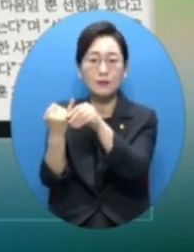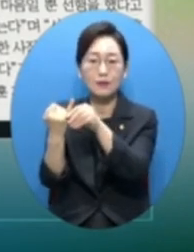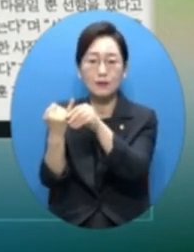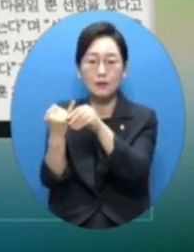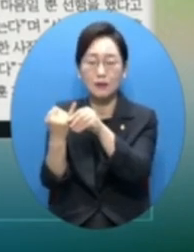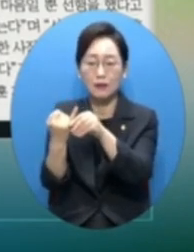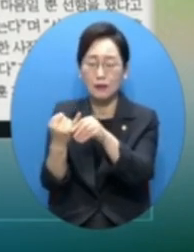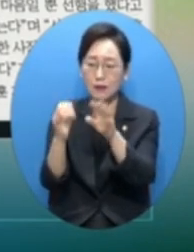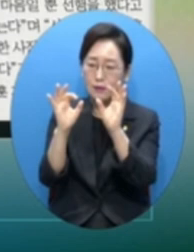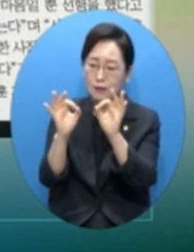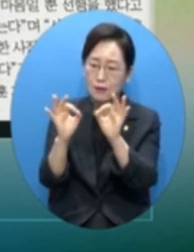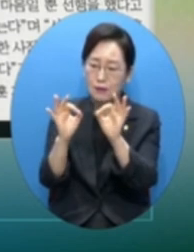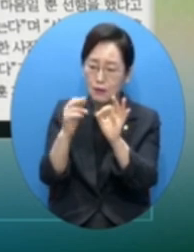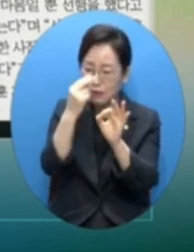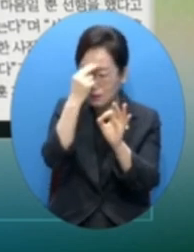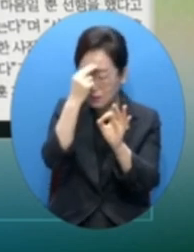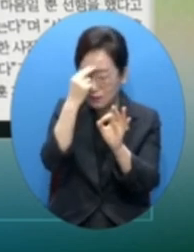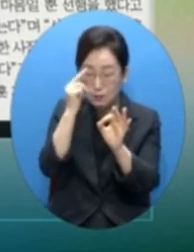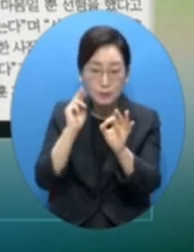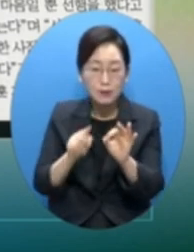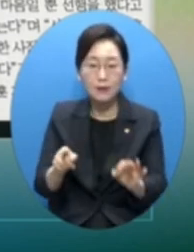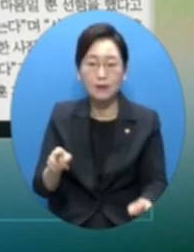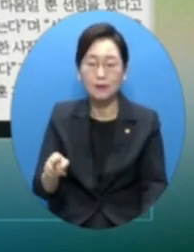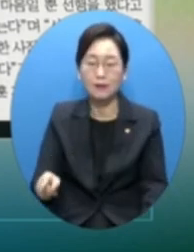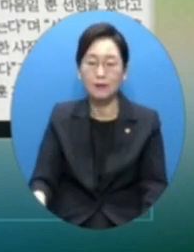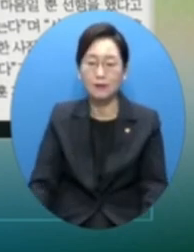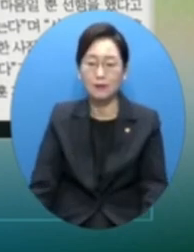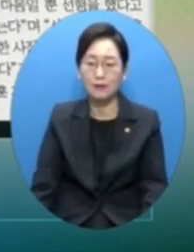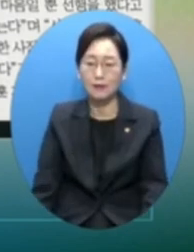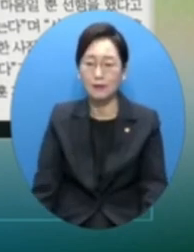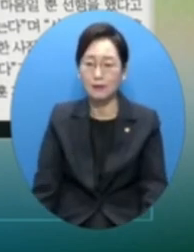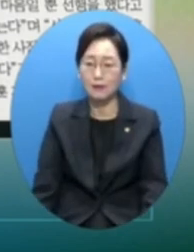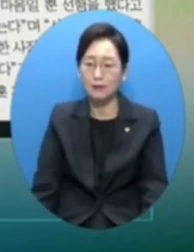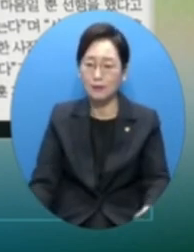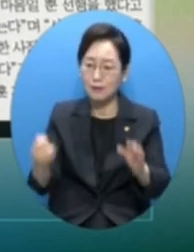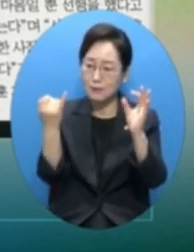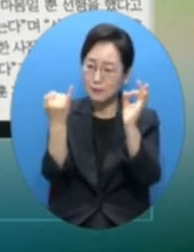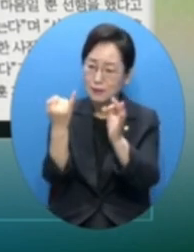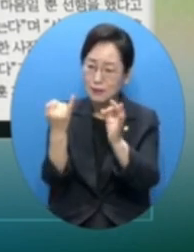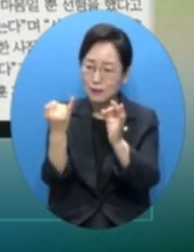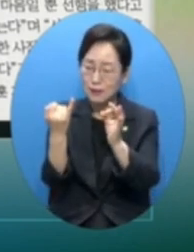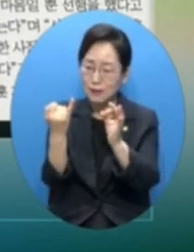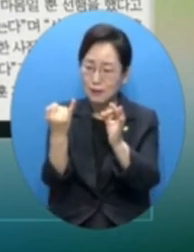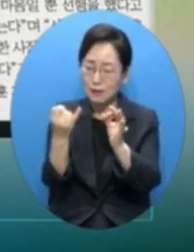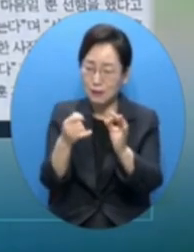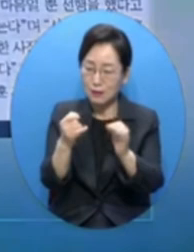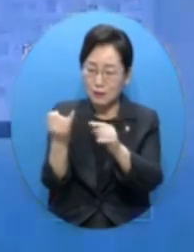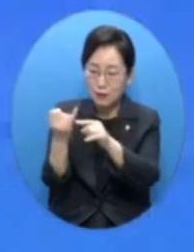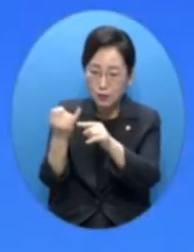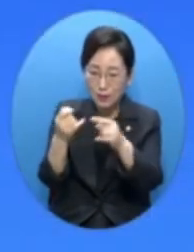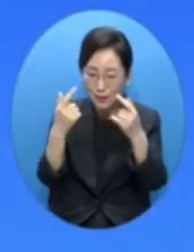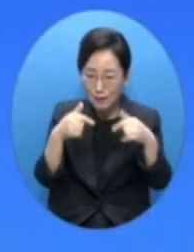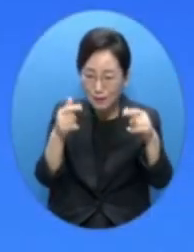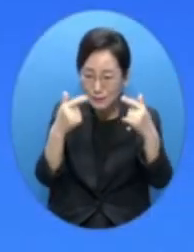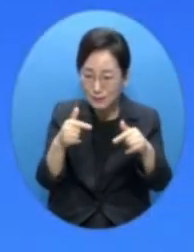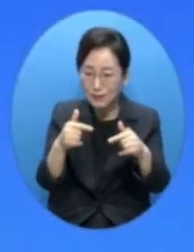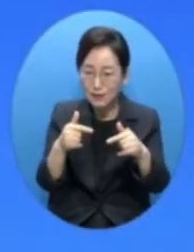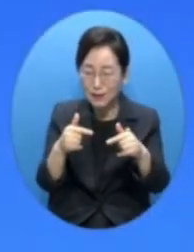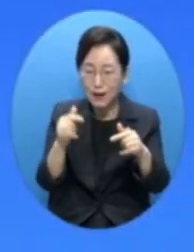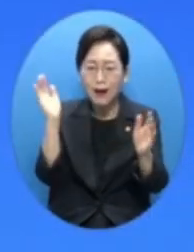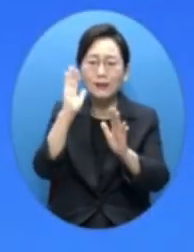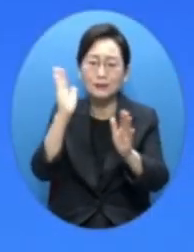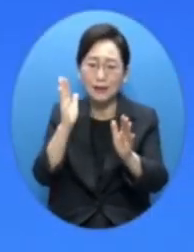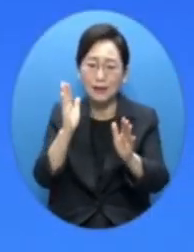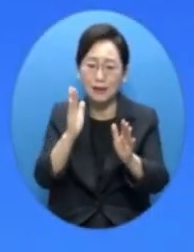너무나 힘들게 살고 있어요. 그래서 이 보니까 또 그 분식집에 늘 오던